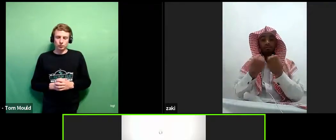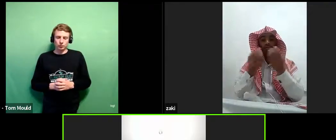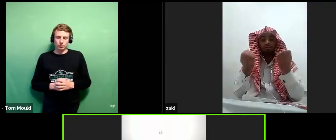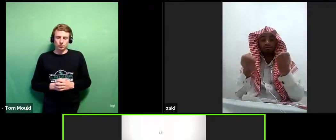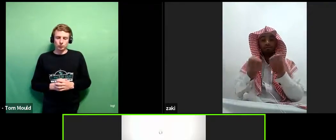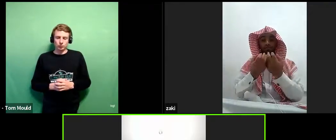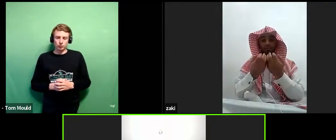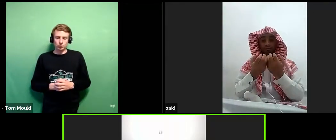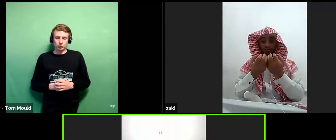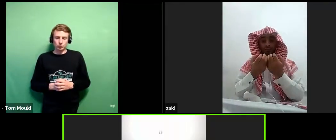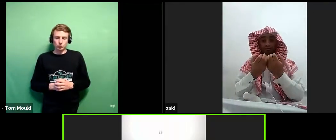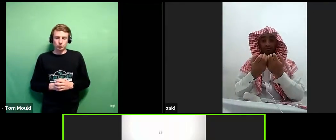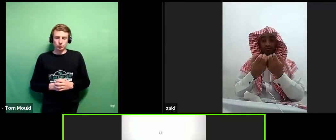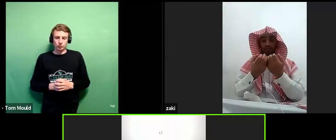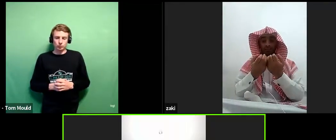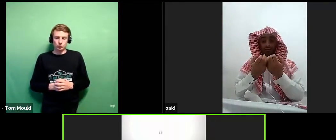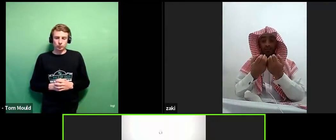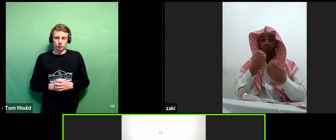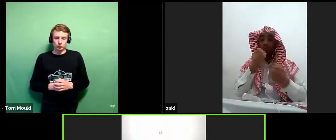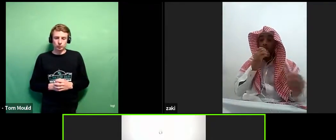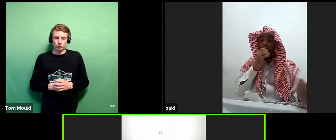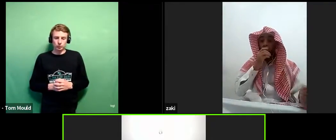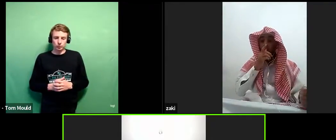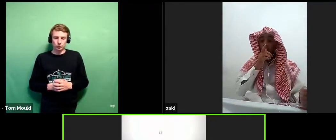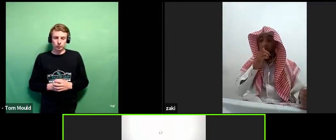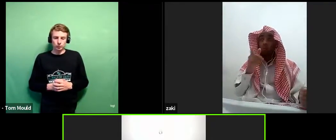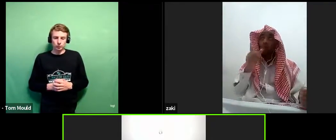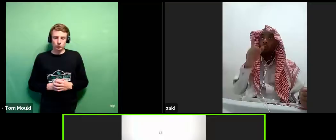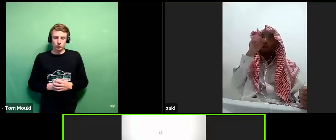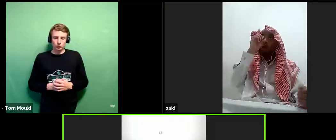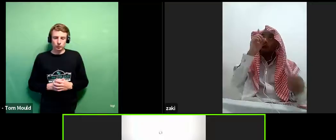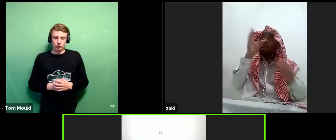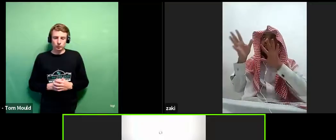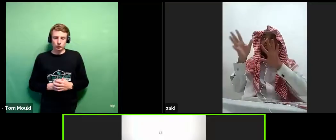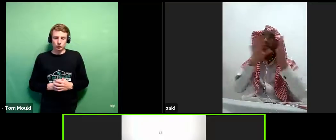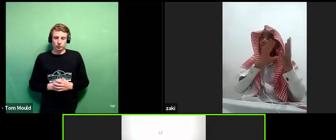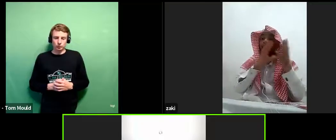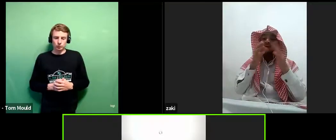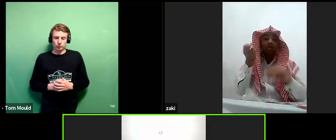وأن تقولوا على الله ما لا